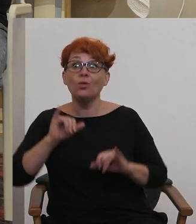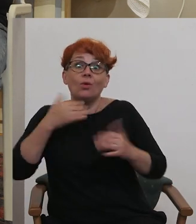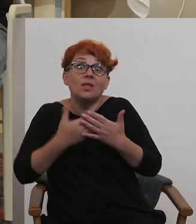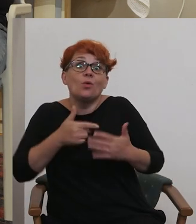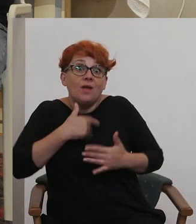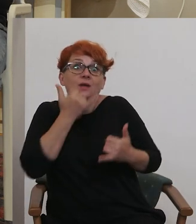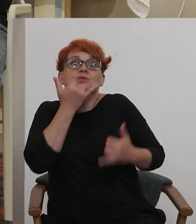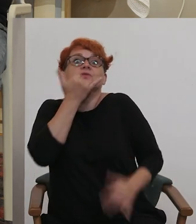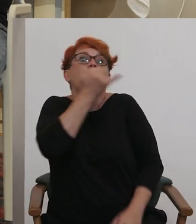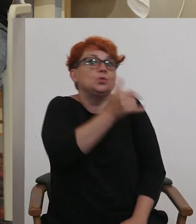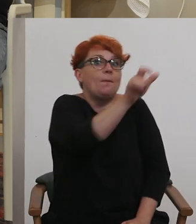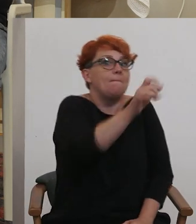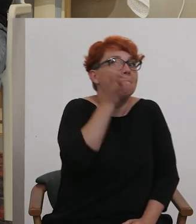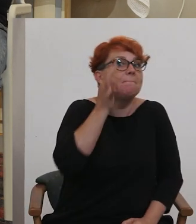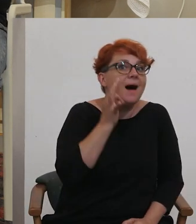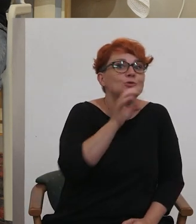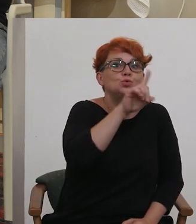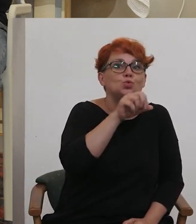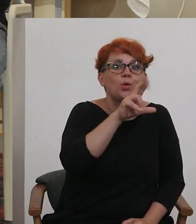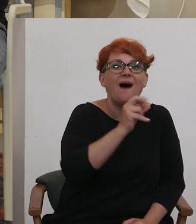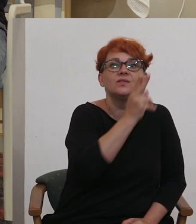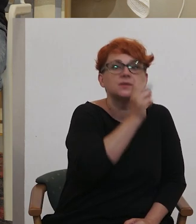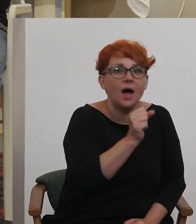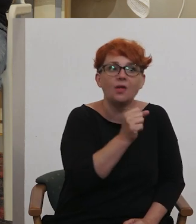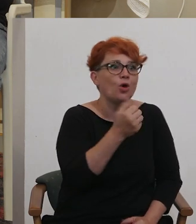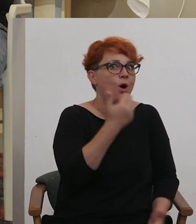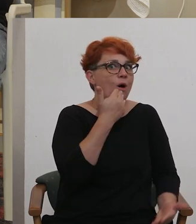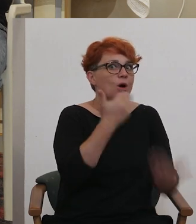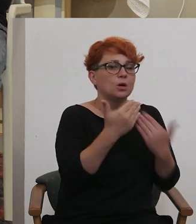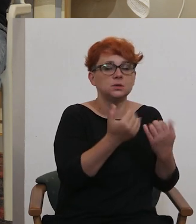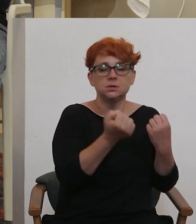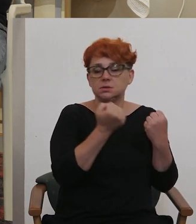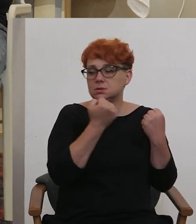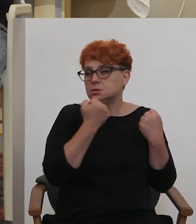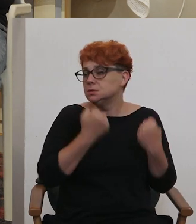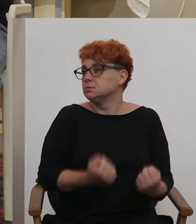Adeli Żurawskiej, to nasza rozmowa była bardzo ciężka. Musiałem